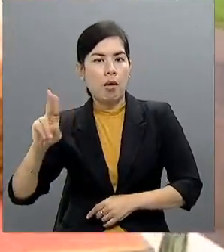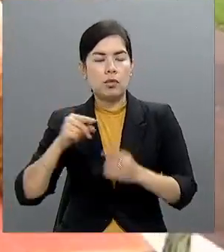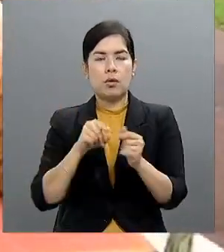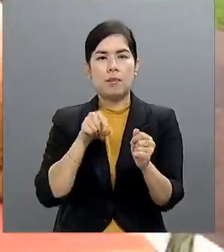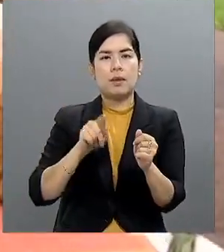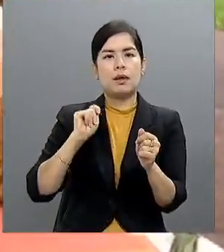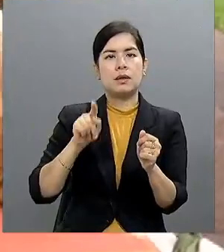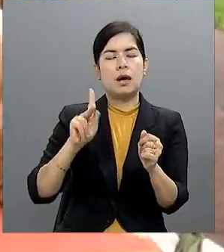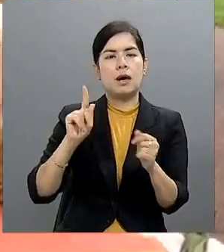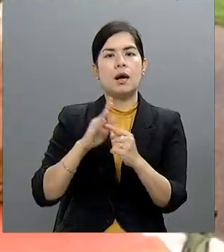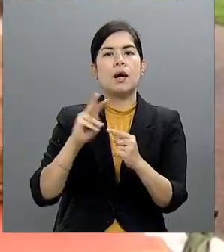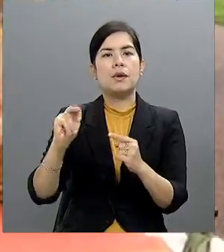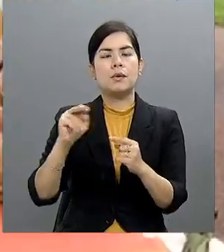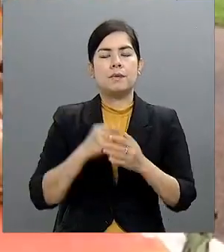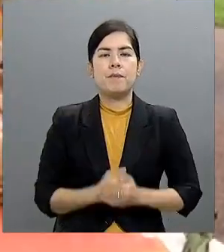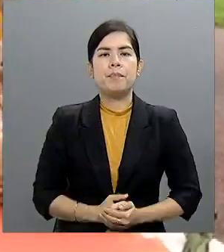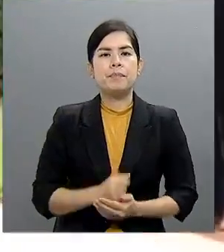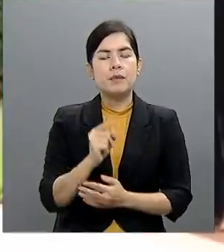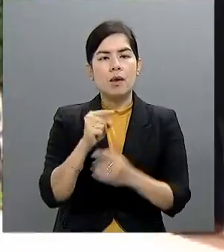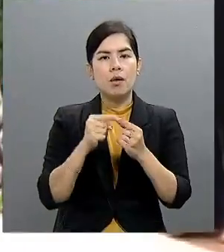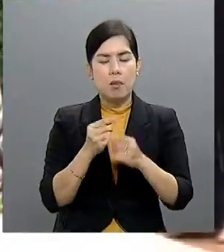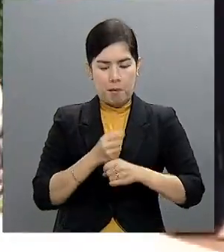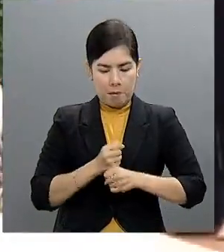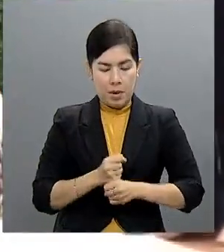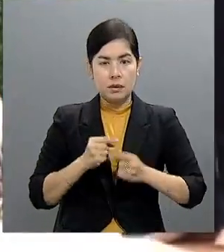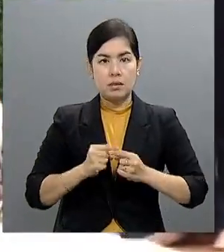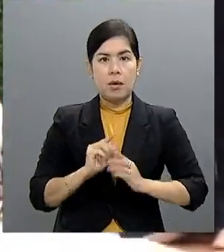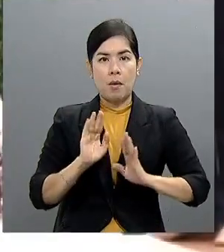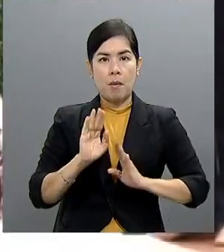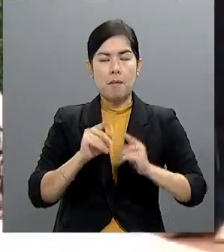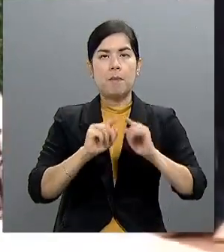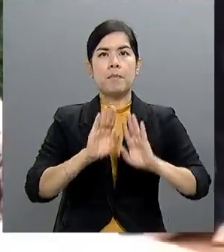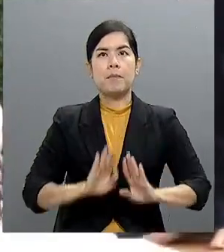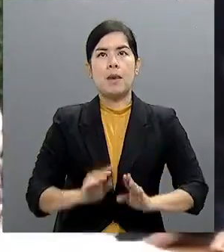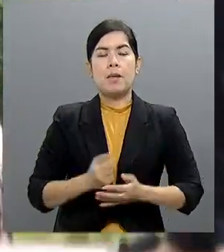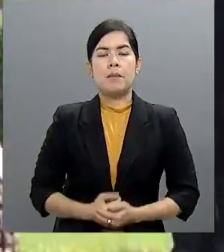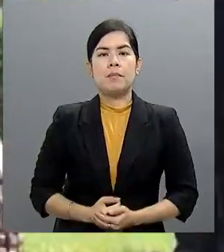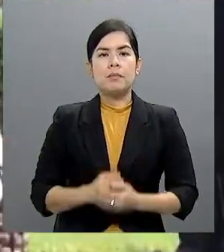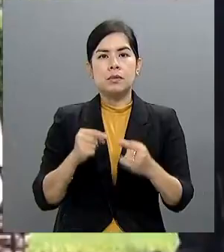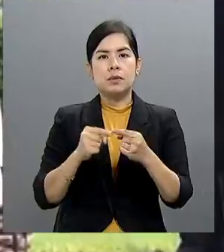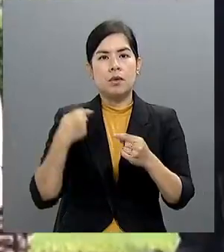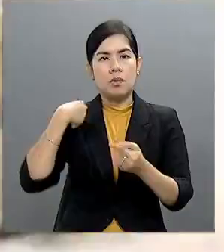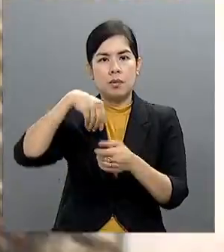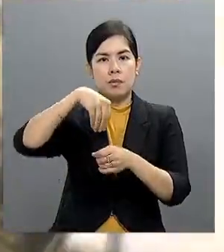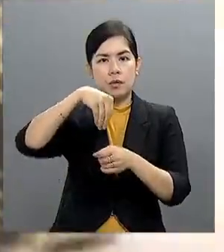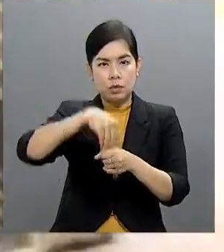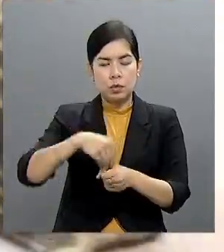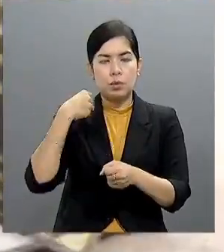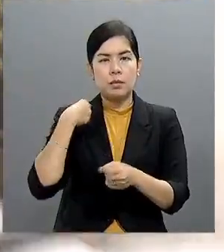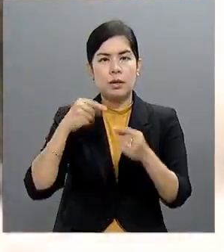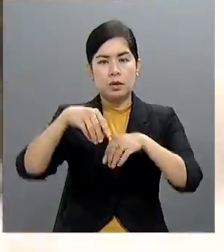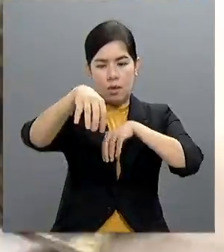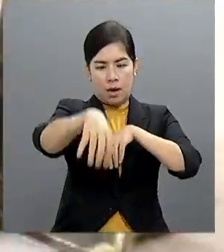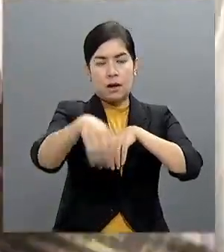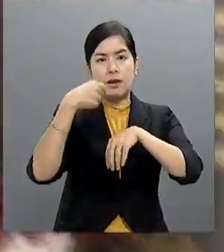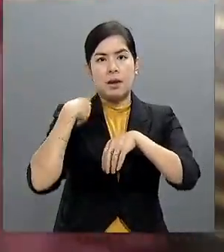นบุรีเป็นพระพุทธรูปปางประธานพรที่ประดิษฐานอย่างโดดเด่นอยู่ตรงข้ามกับสำนักงานเทศบาลตำบลทองผ